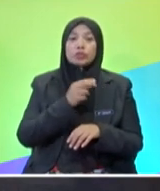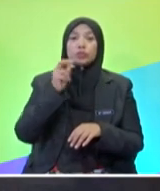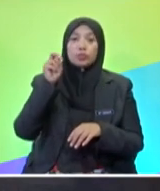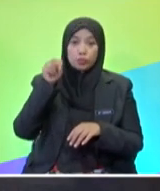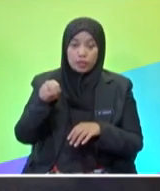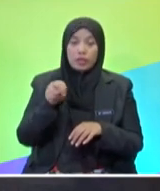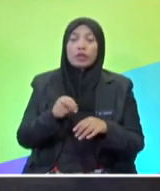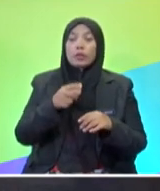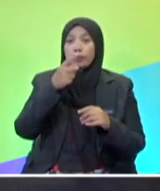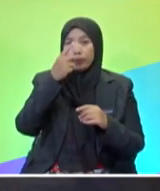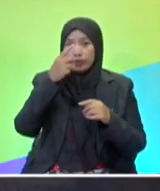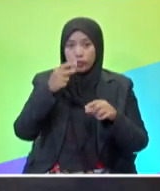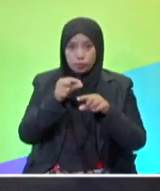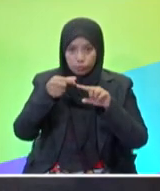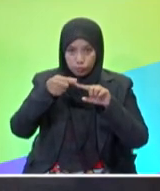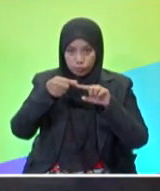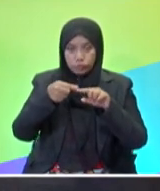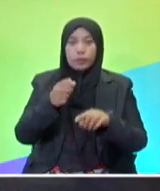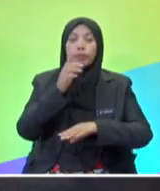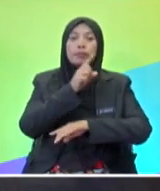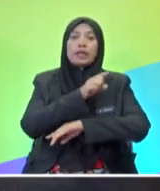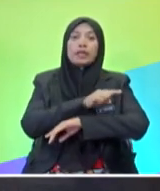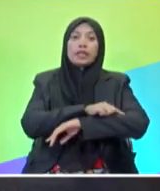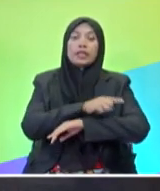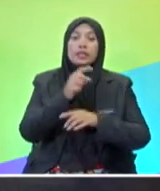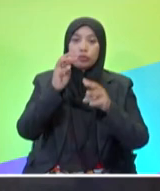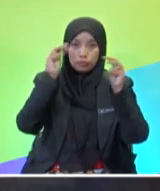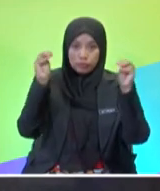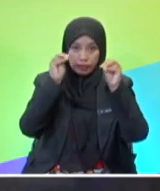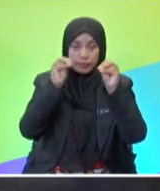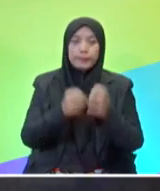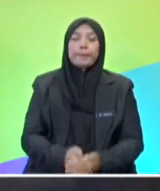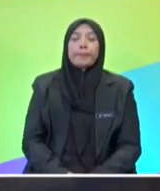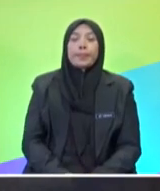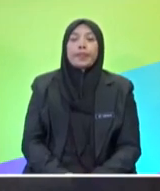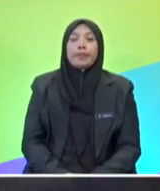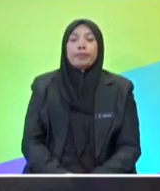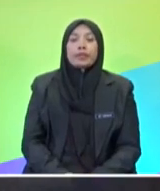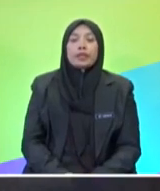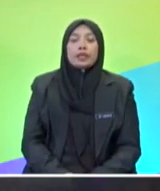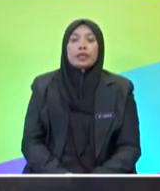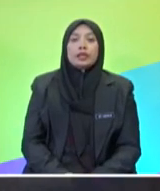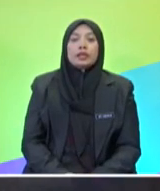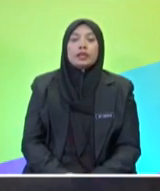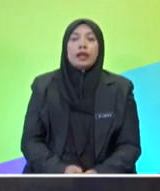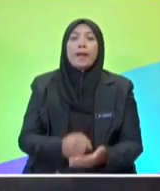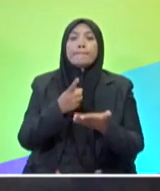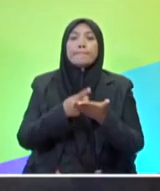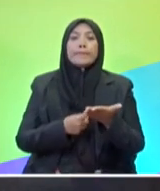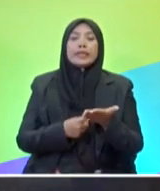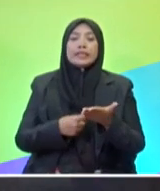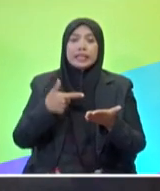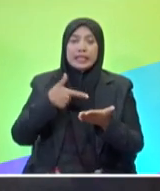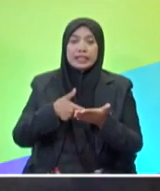kali Jumaat? Ya, ketik kukulah. Ya, betul. Macam tu. Kalau macam tu Ustazah, apa lagi cara-cara